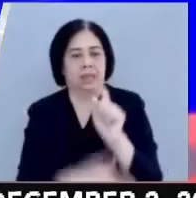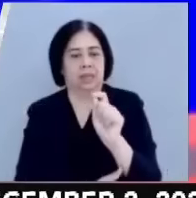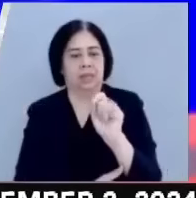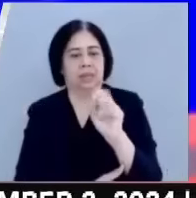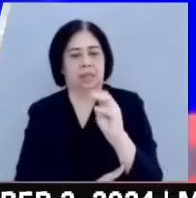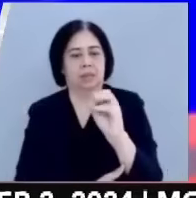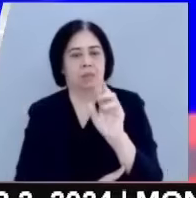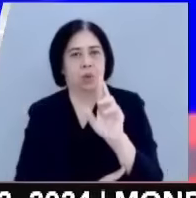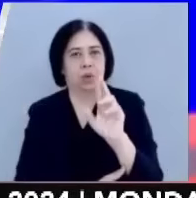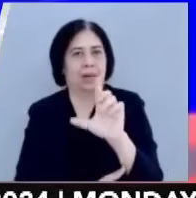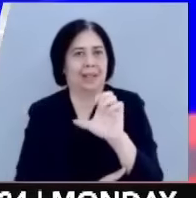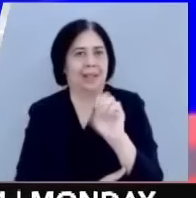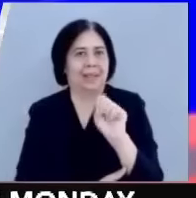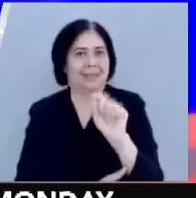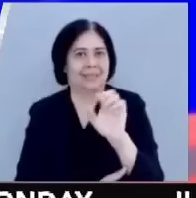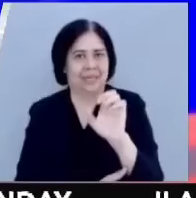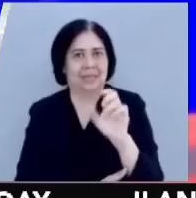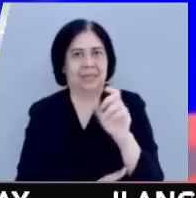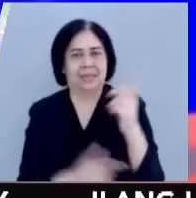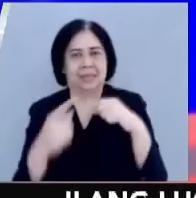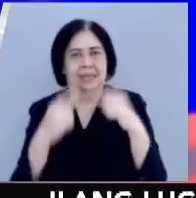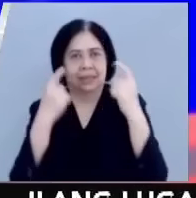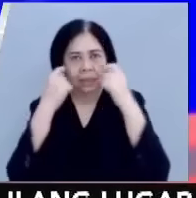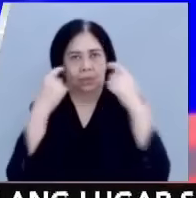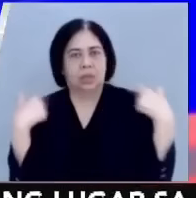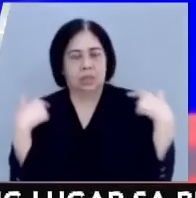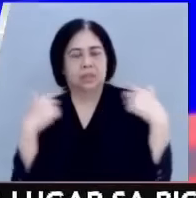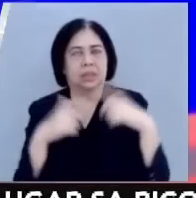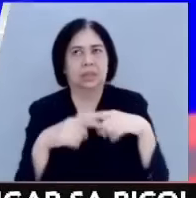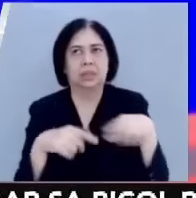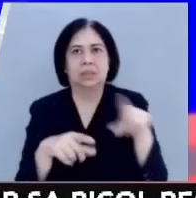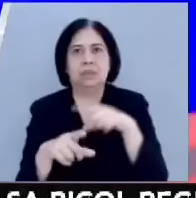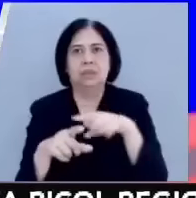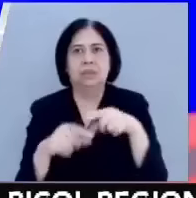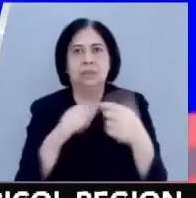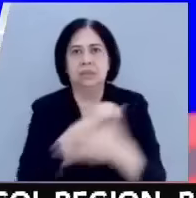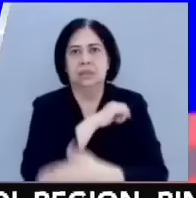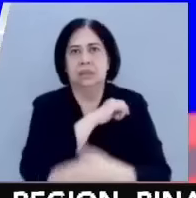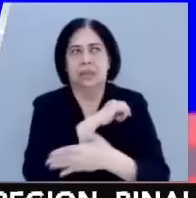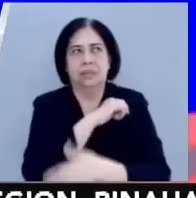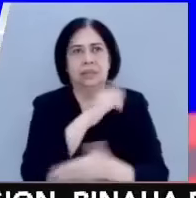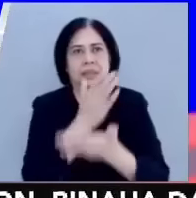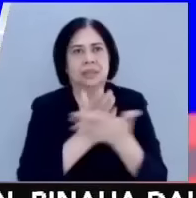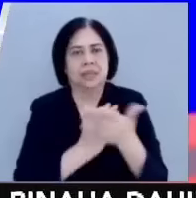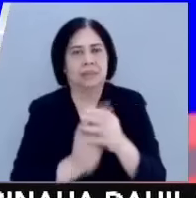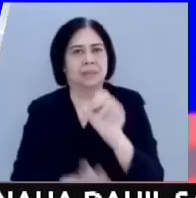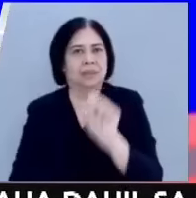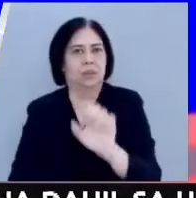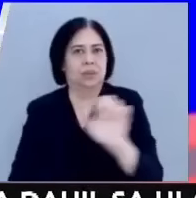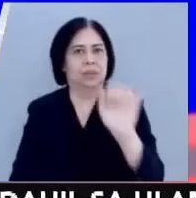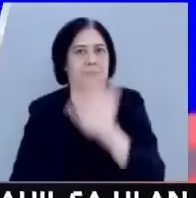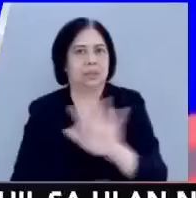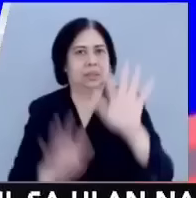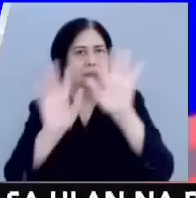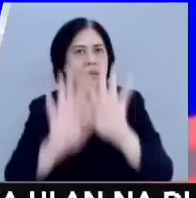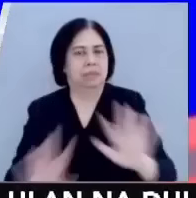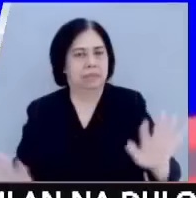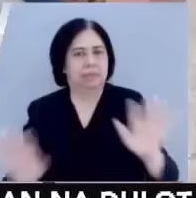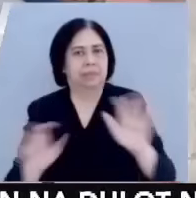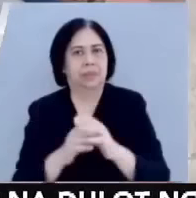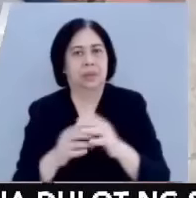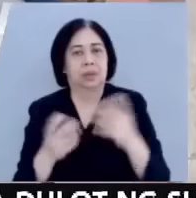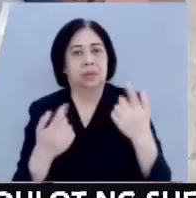nila main transition point ah galing rin doon sa Southeast Asia papunta naman sa Manila International container